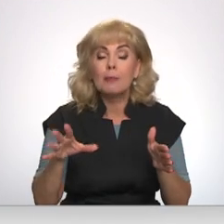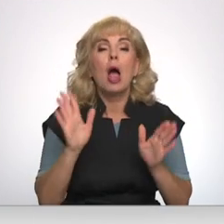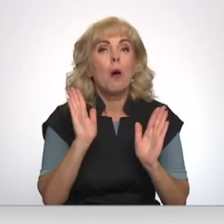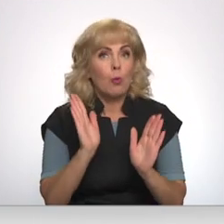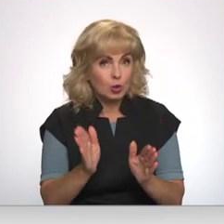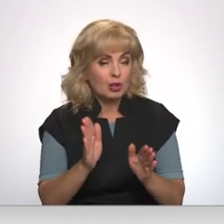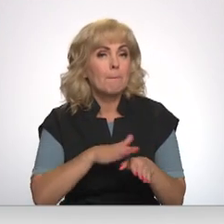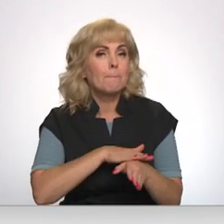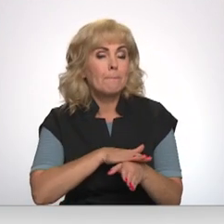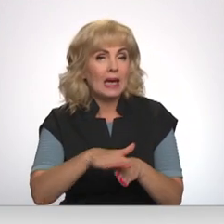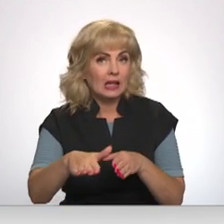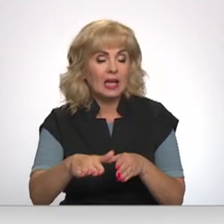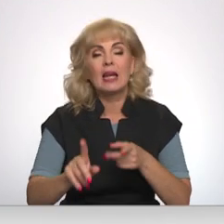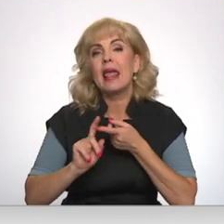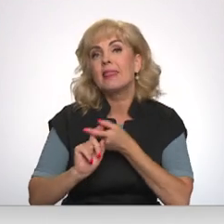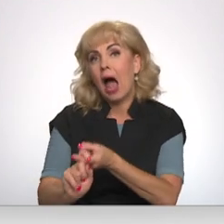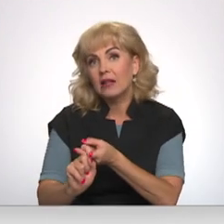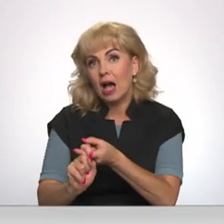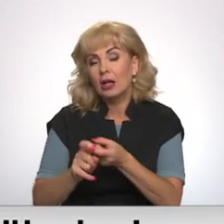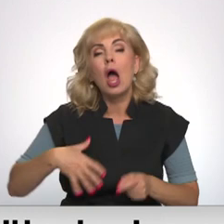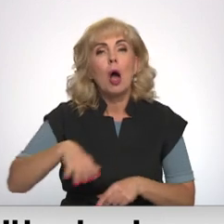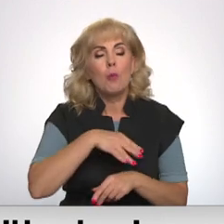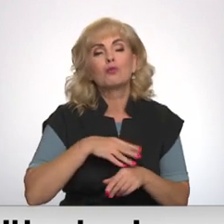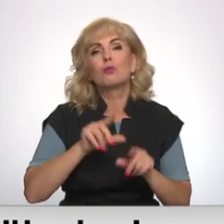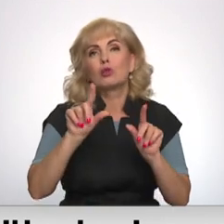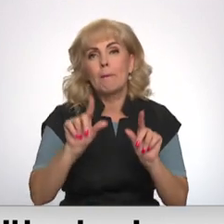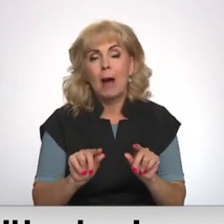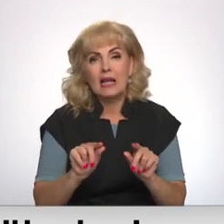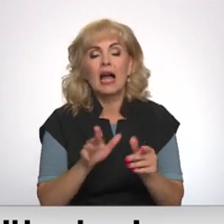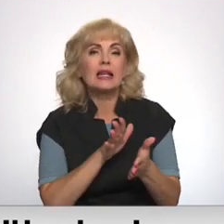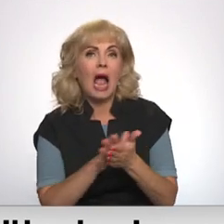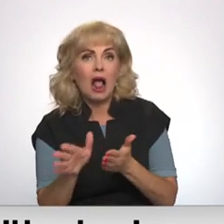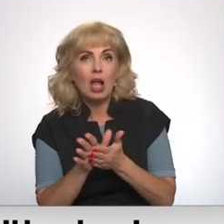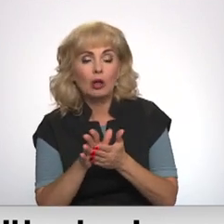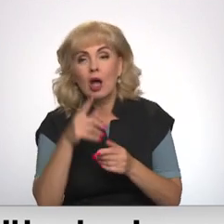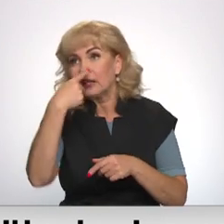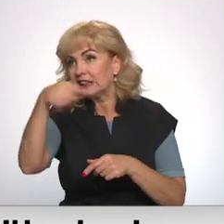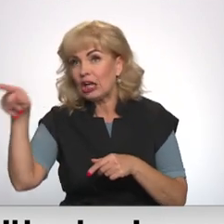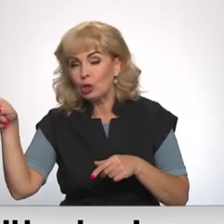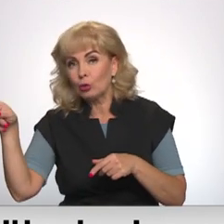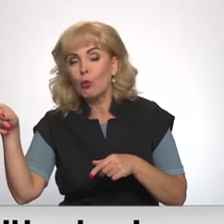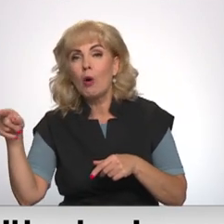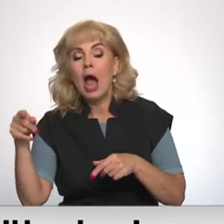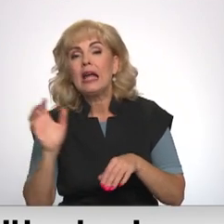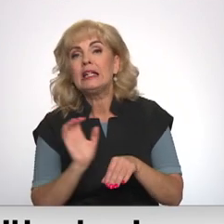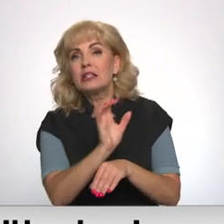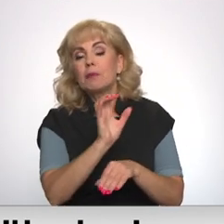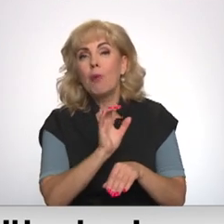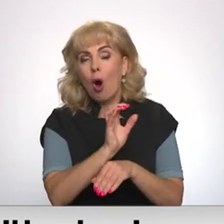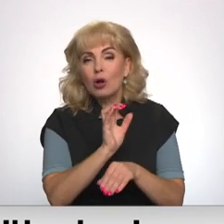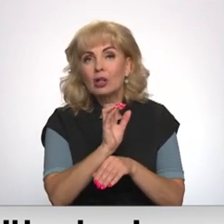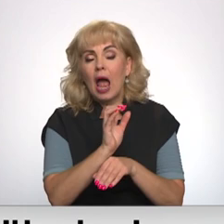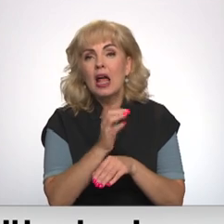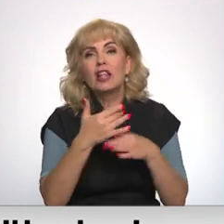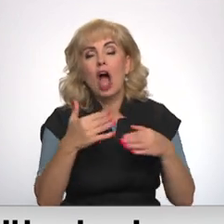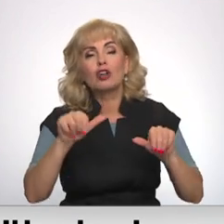kļūsim pilnībā neatkarīgi, mums būs mazāk jādedzina jebkurienes importēt fosīlie kurināmie, kā